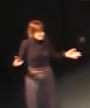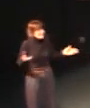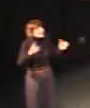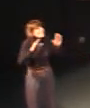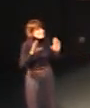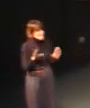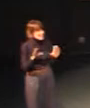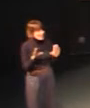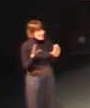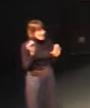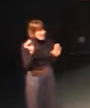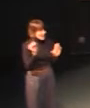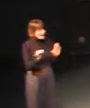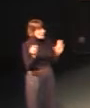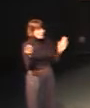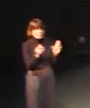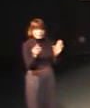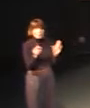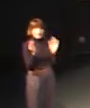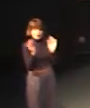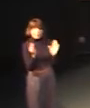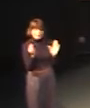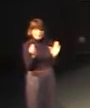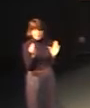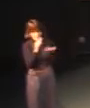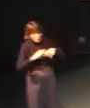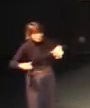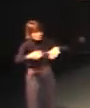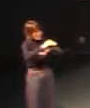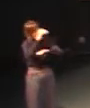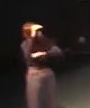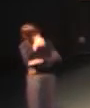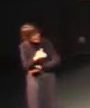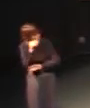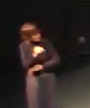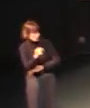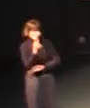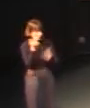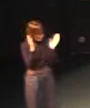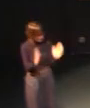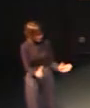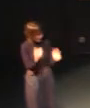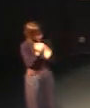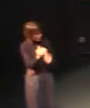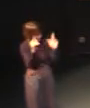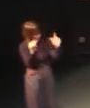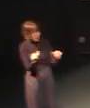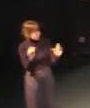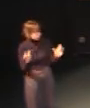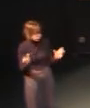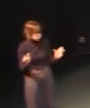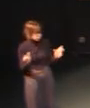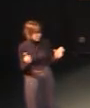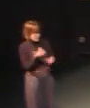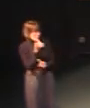régime juridique relative à la protection environnement donc c'est à dire un régime qui pourrait garantir une